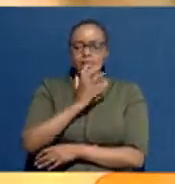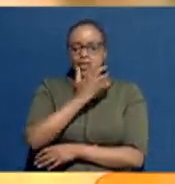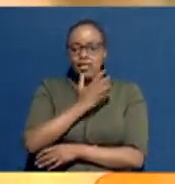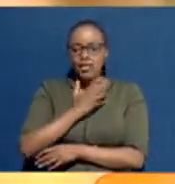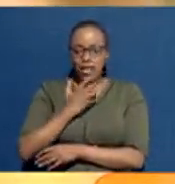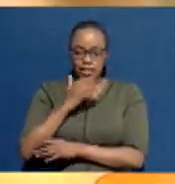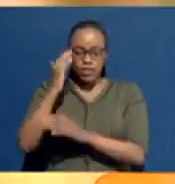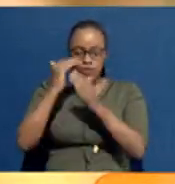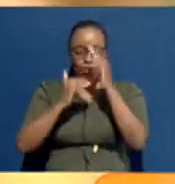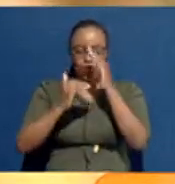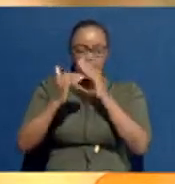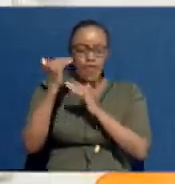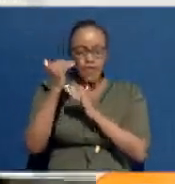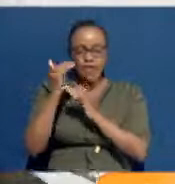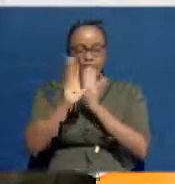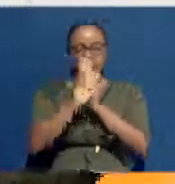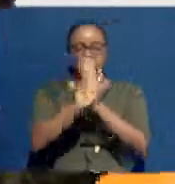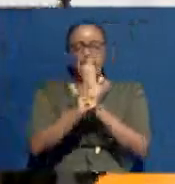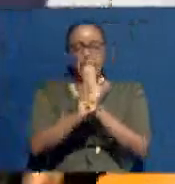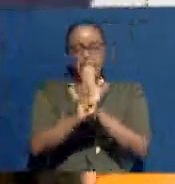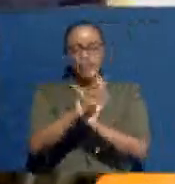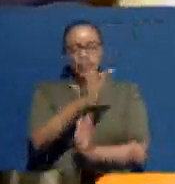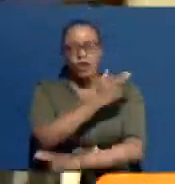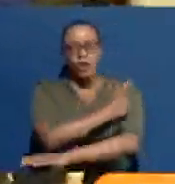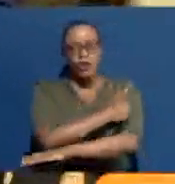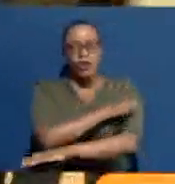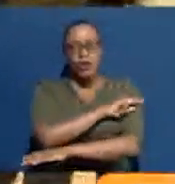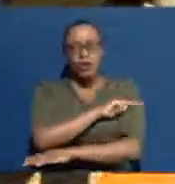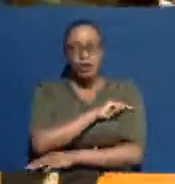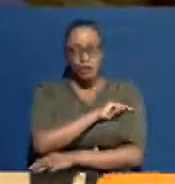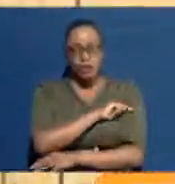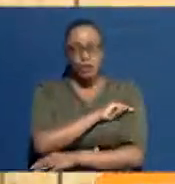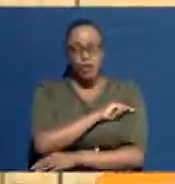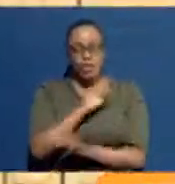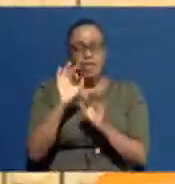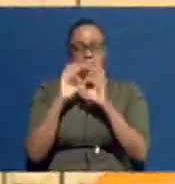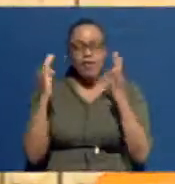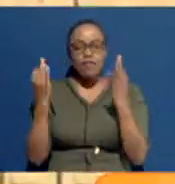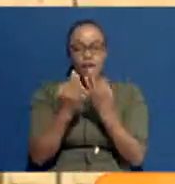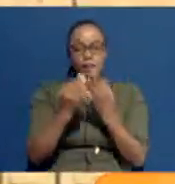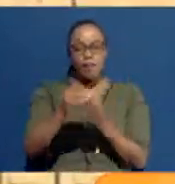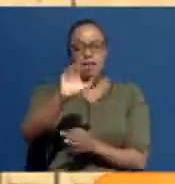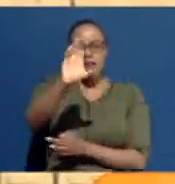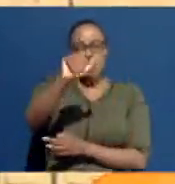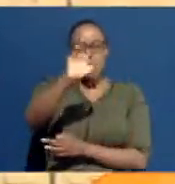mafunzo, utafiti na rufaa ya chuo kikuu cha Kenyatta. Familia ya Caleb